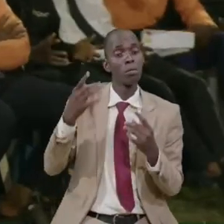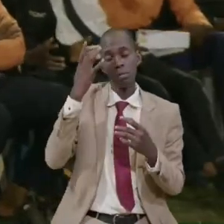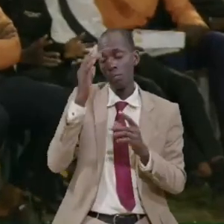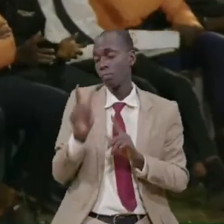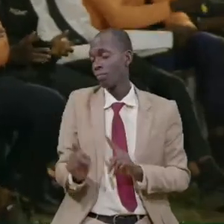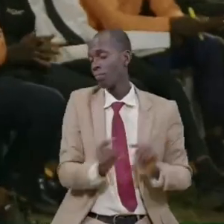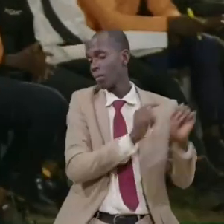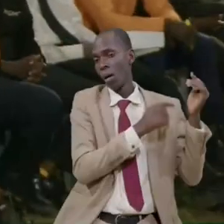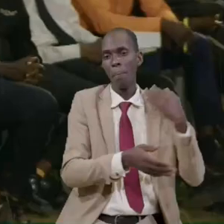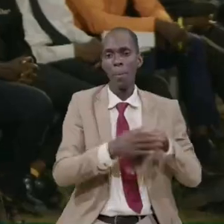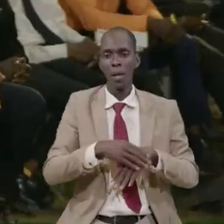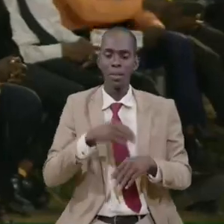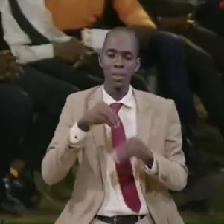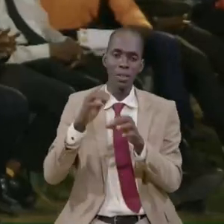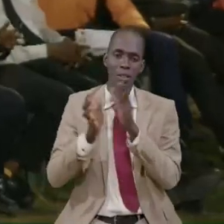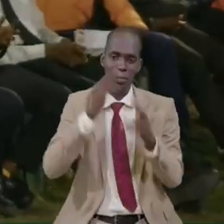amen